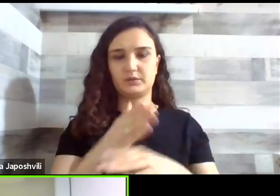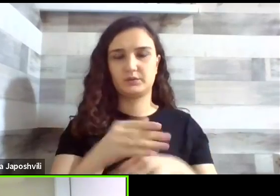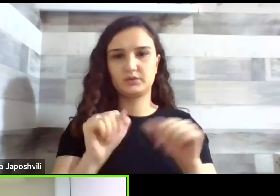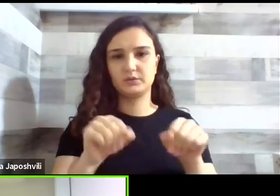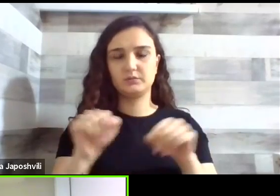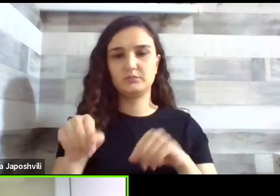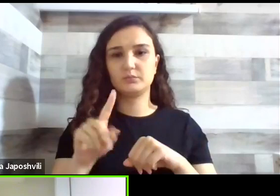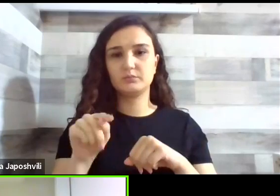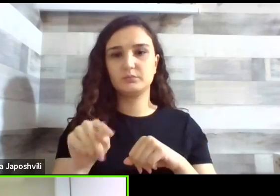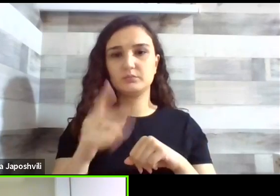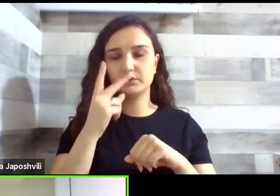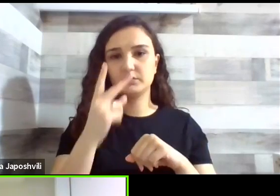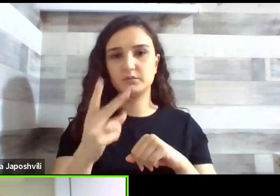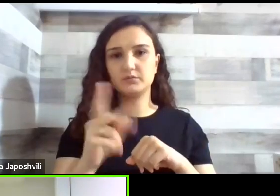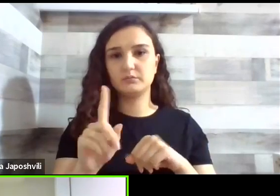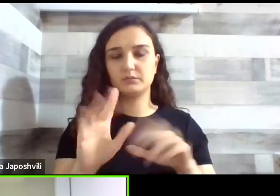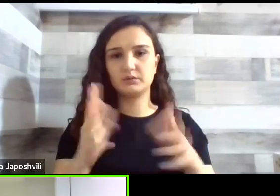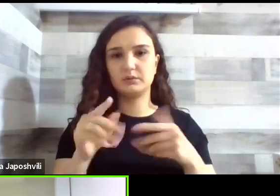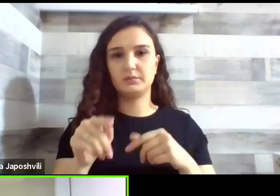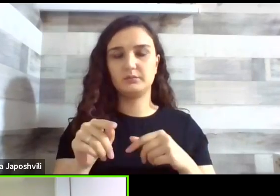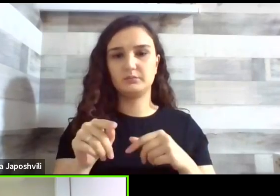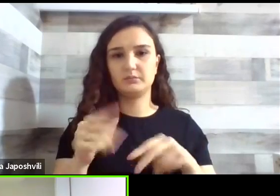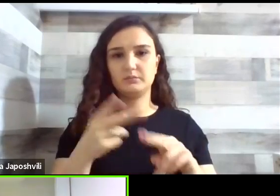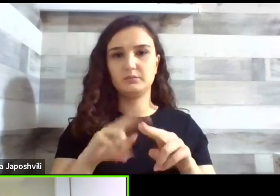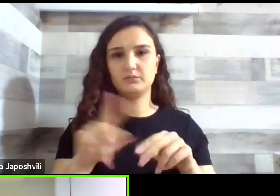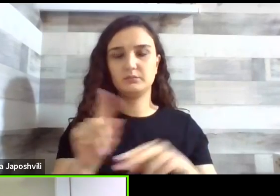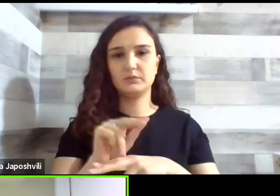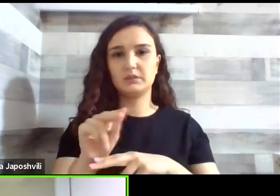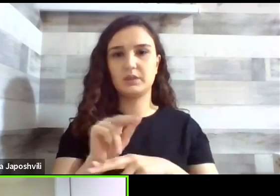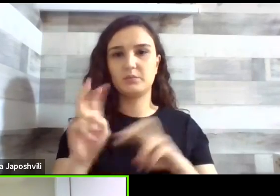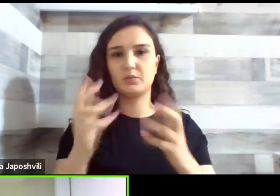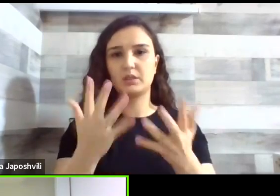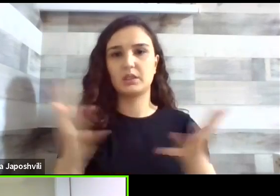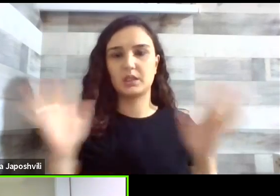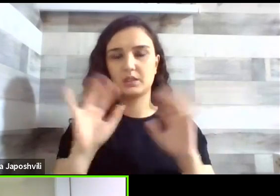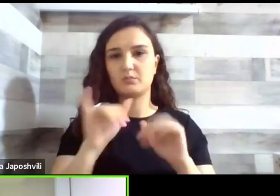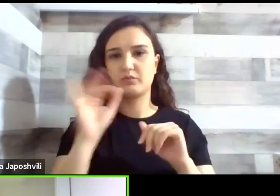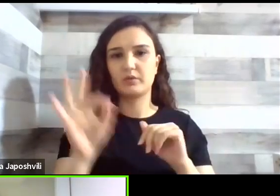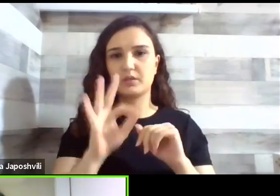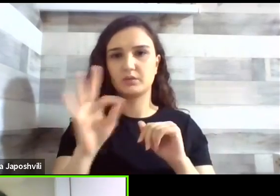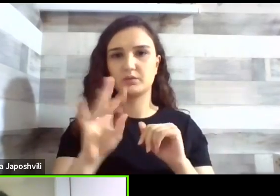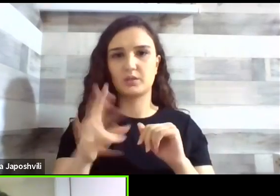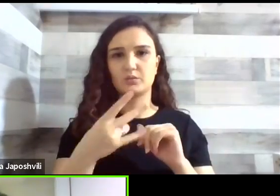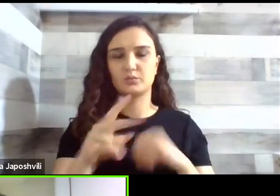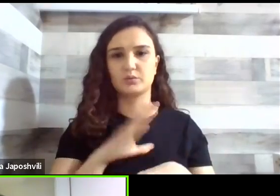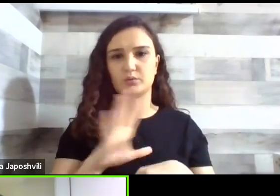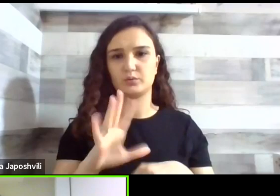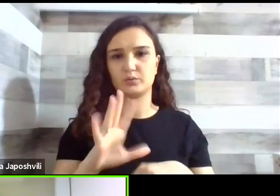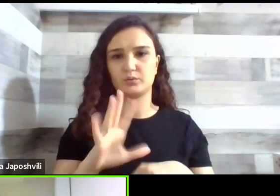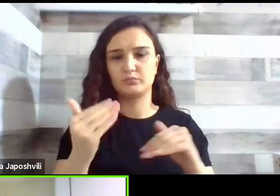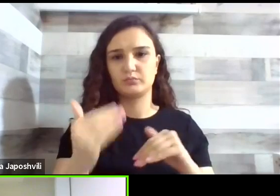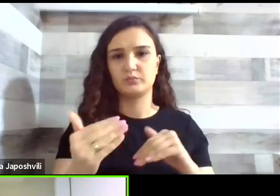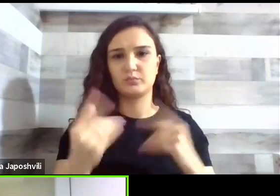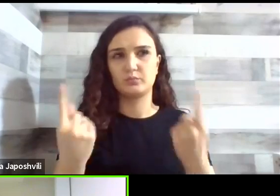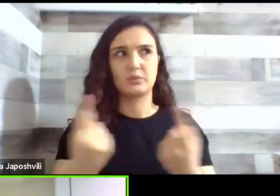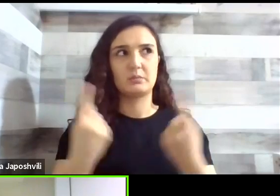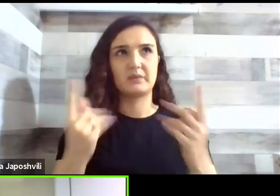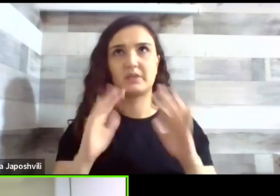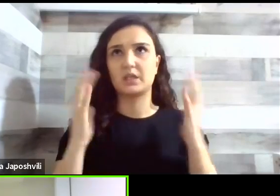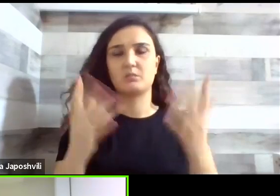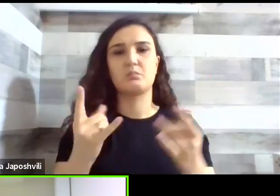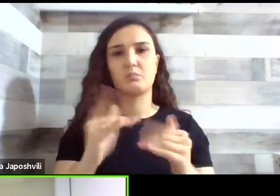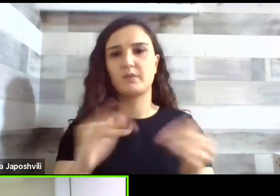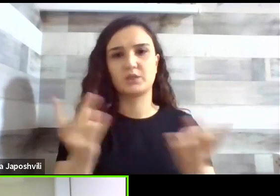რომ დავინახო რა ხდება. იმიტომ რომ თერაპიული გარემო ვერასოდეს და არც უნდა გახდეს ბავშვის ბუნებრივი გარემო. ბავშვი არ